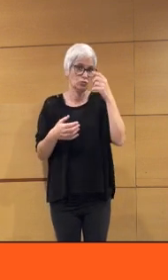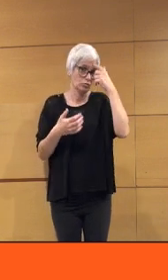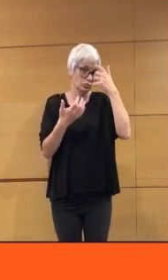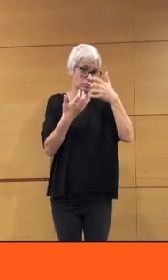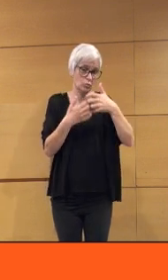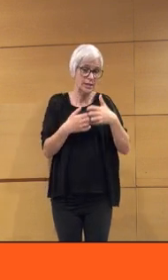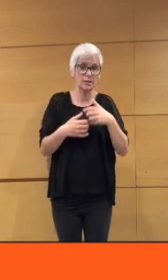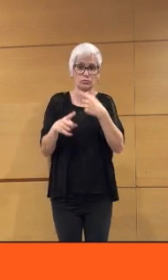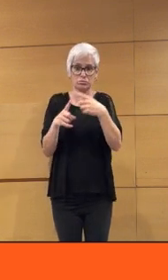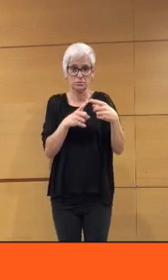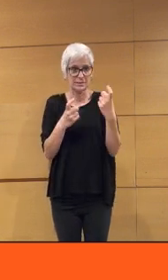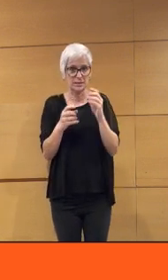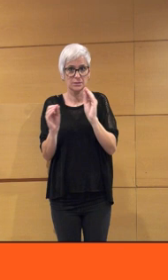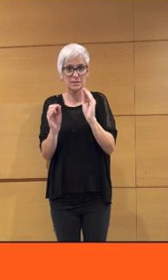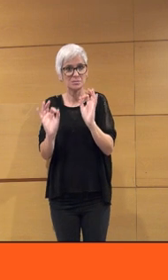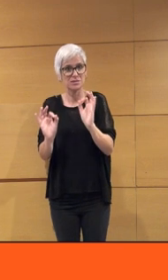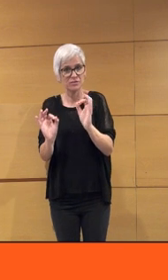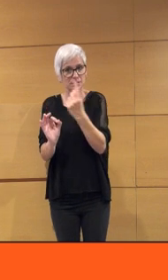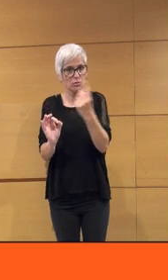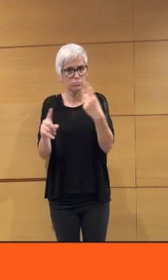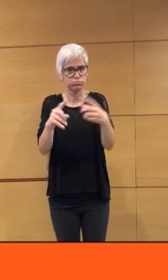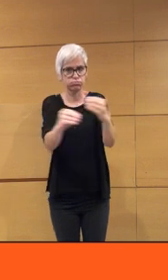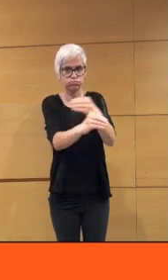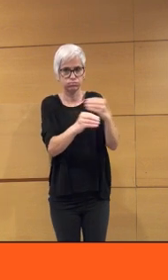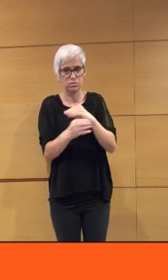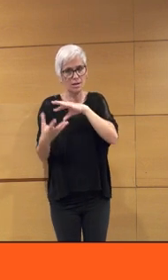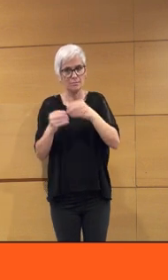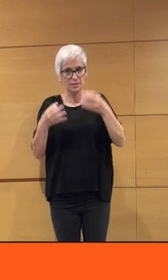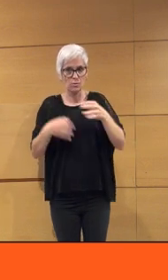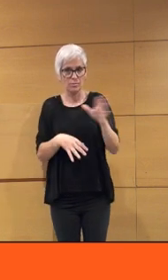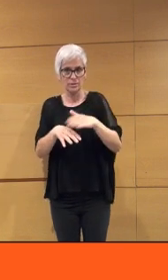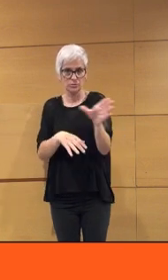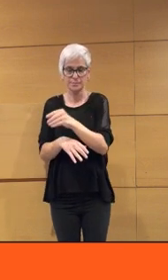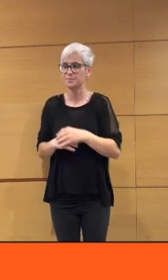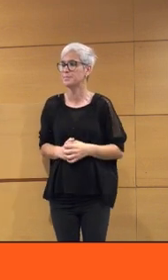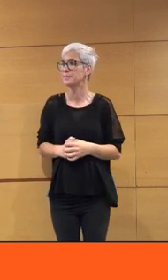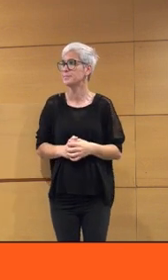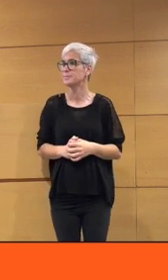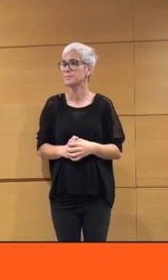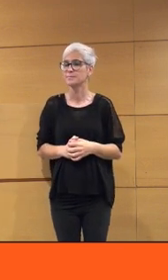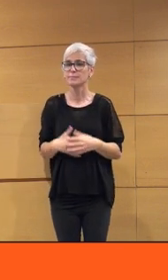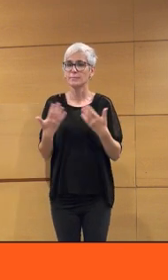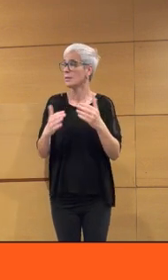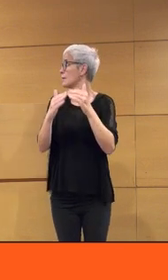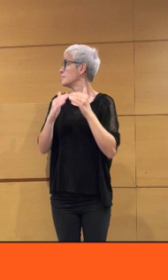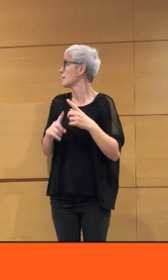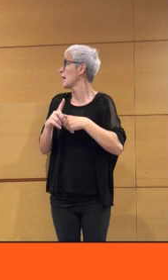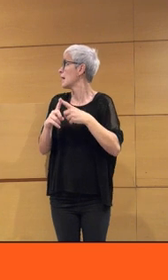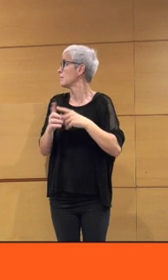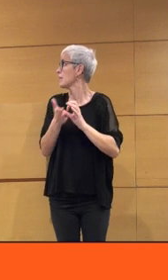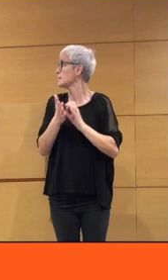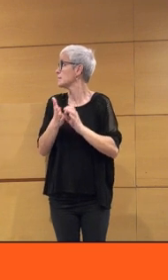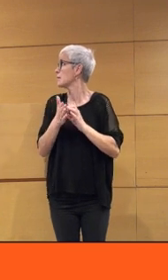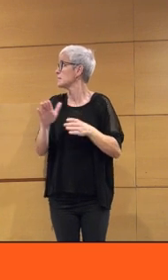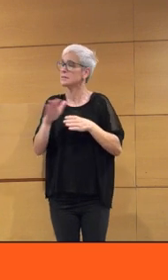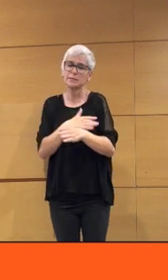té unes necessitats específiques que s'han de satisfer. A nivell de consideracions bàsiques en serveis, no entraré